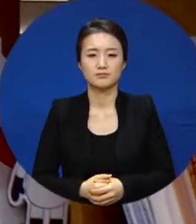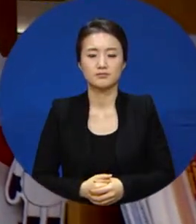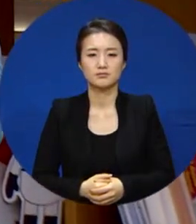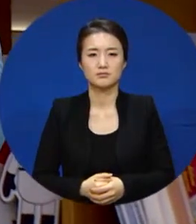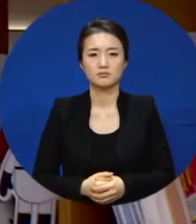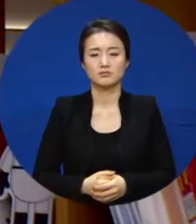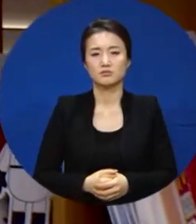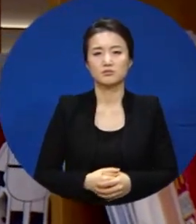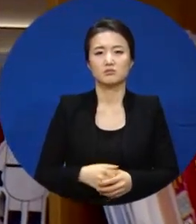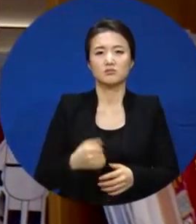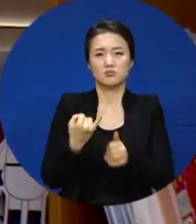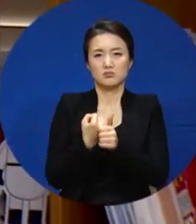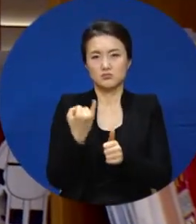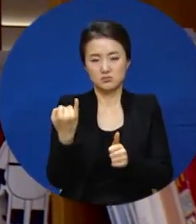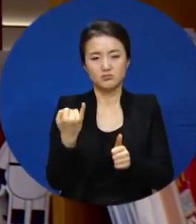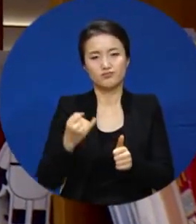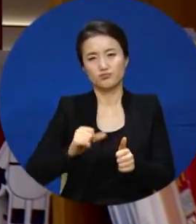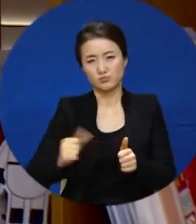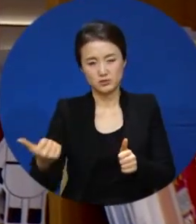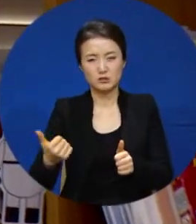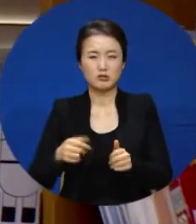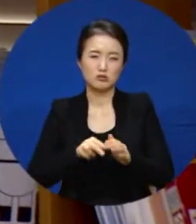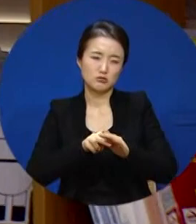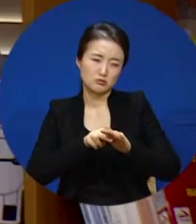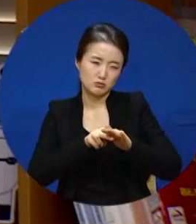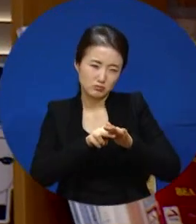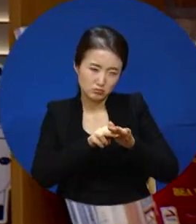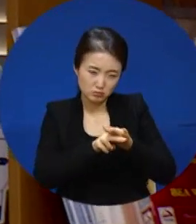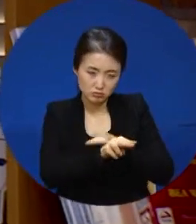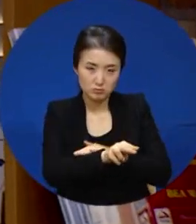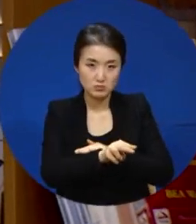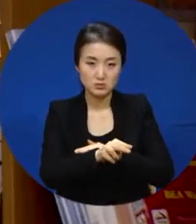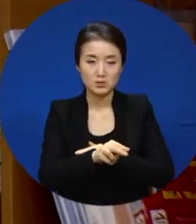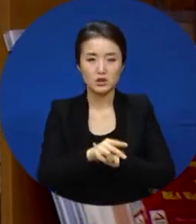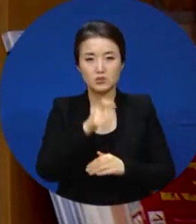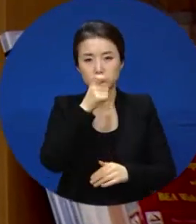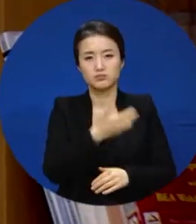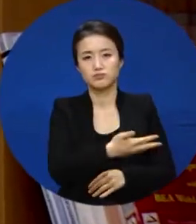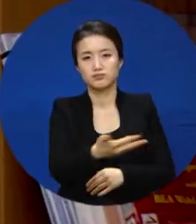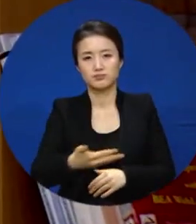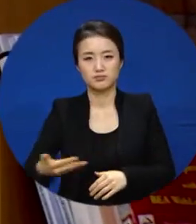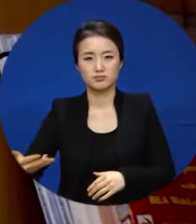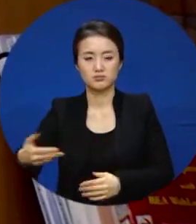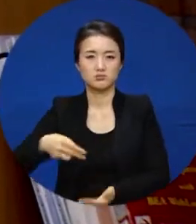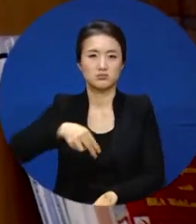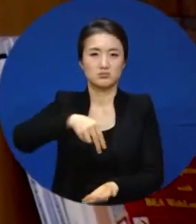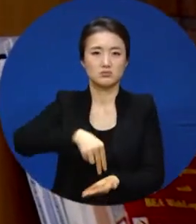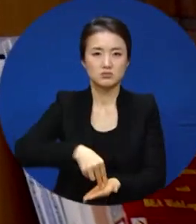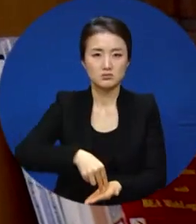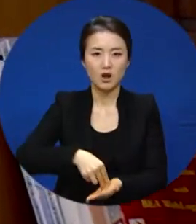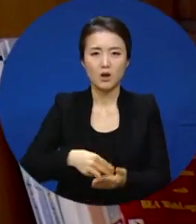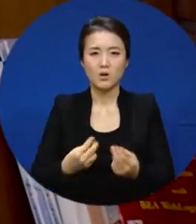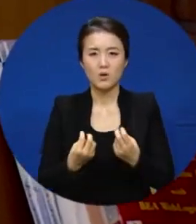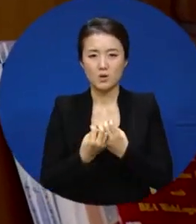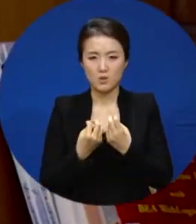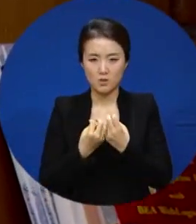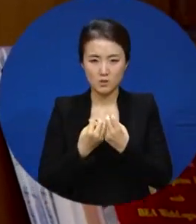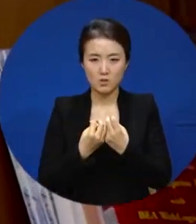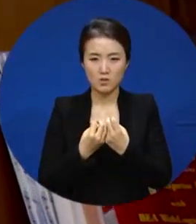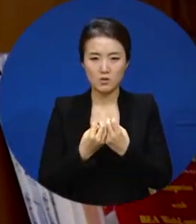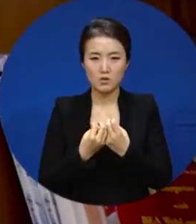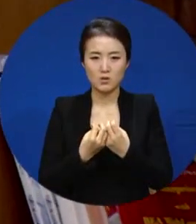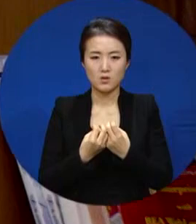죄는 1심이 죽일려고 저조 근데 하고 도망치다 강을 딱 만나 이 강이 되고 강이라는 강 인데 그 때 항우에